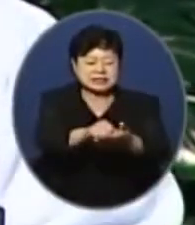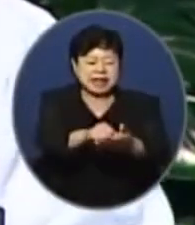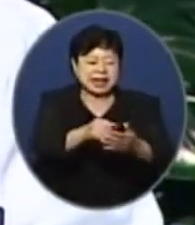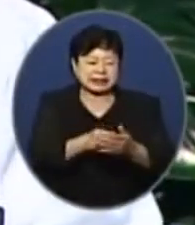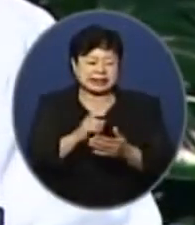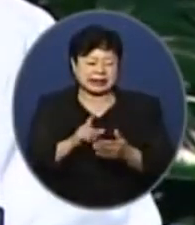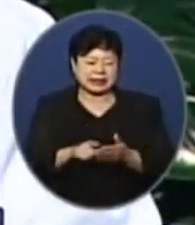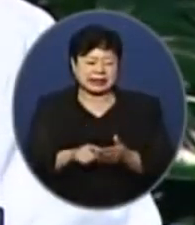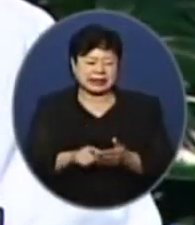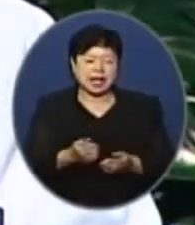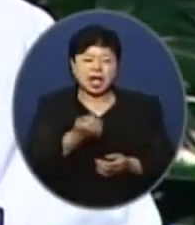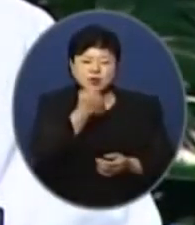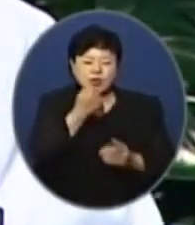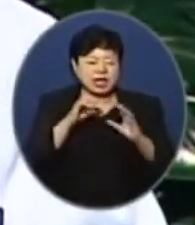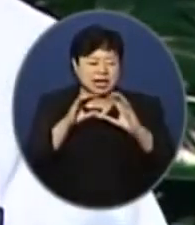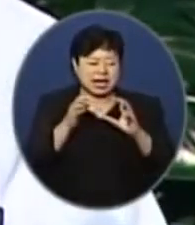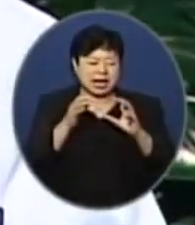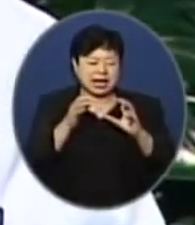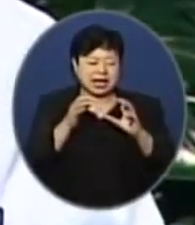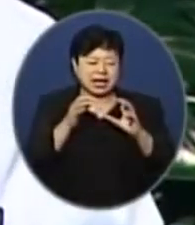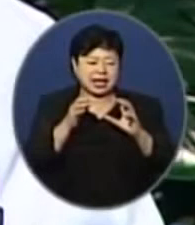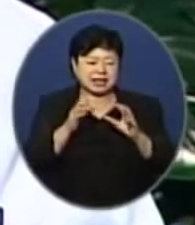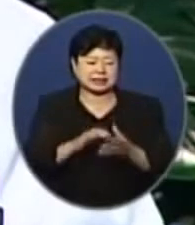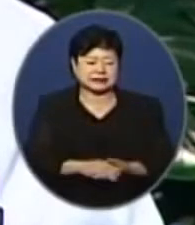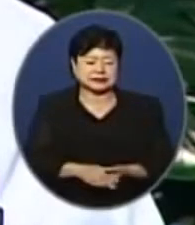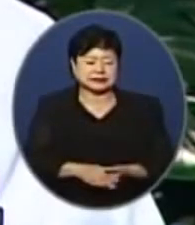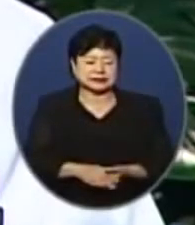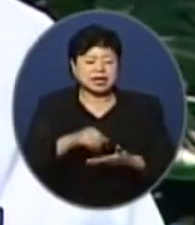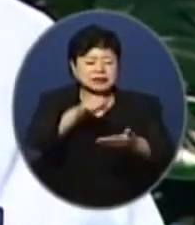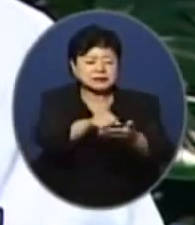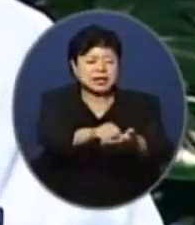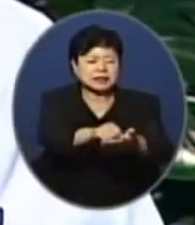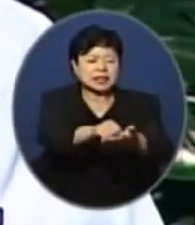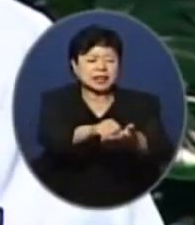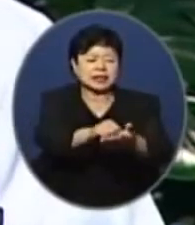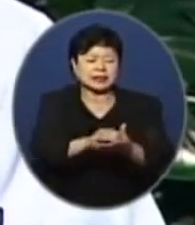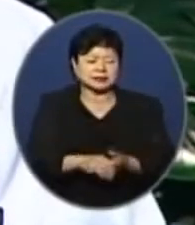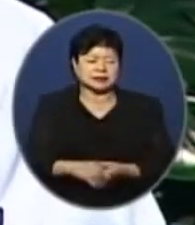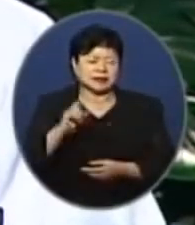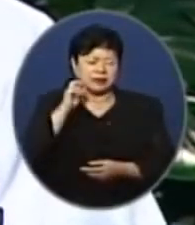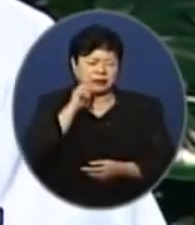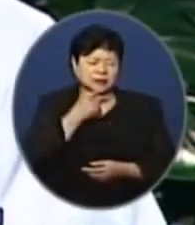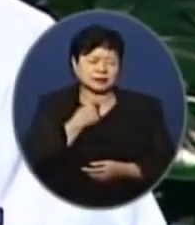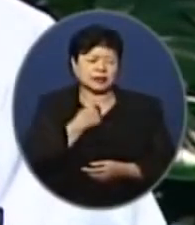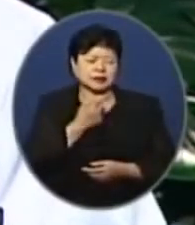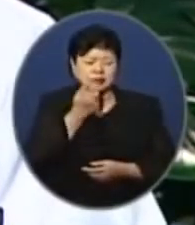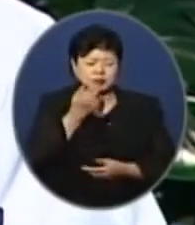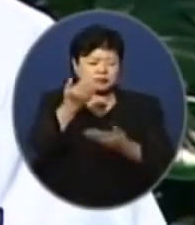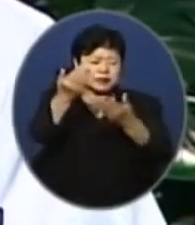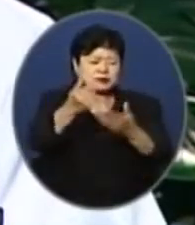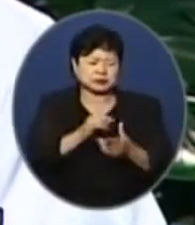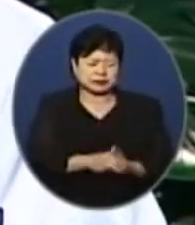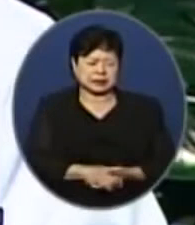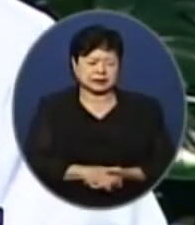독일을 전쟁에 몰아나갈 때 정면으로 맞대항했습니다. 여러분, 쉽지가 않아요. 그건 자기 목숨 내놓는 것과 다름이